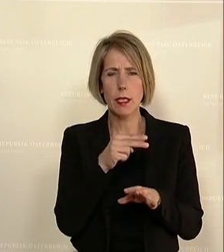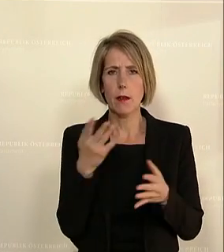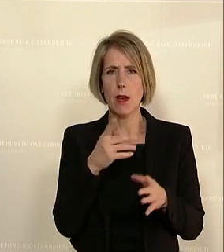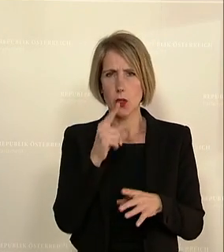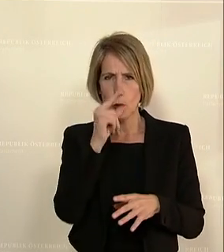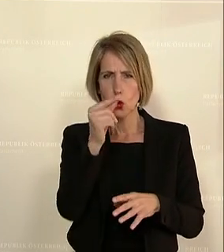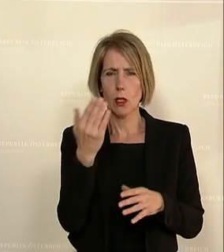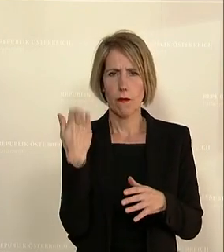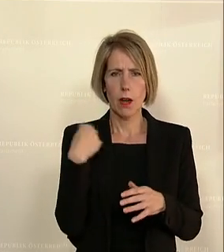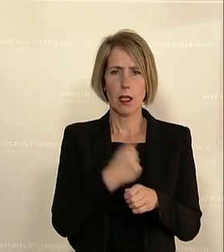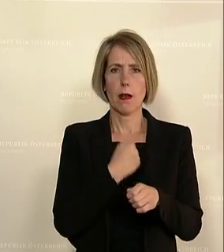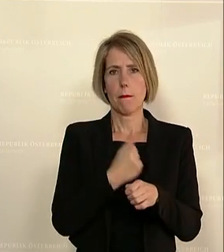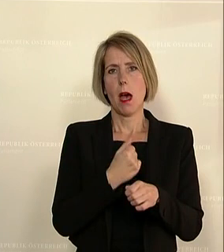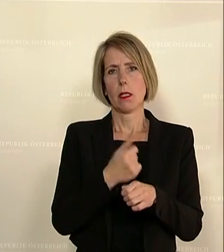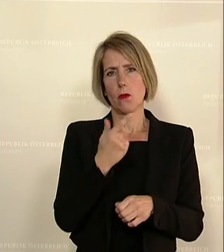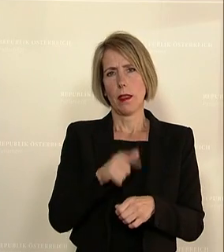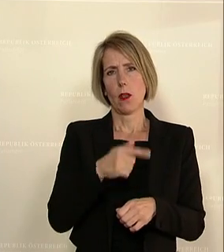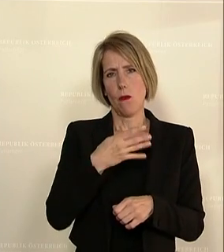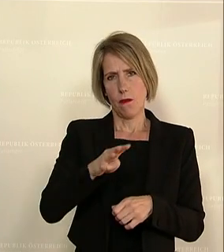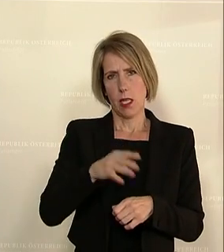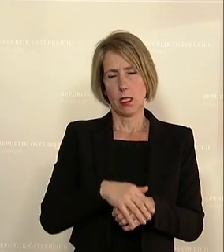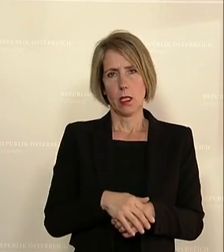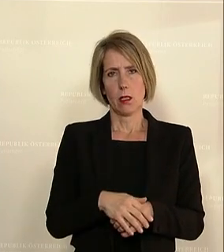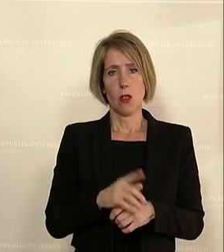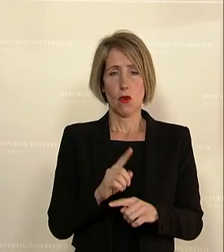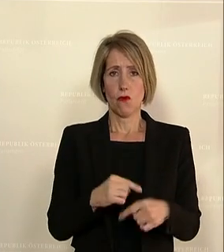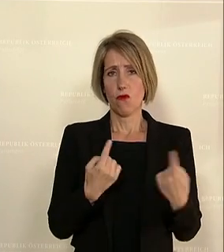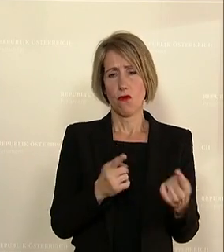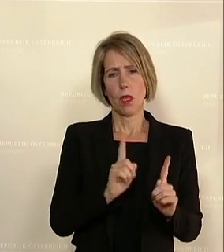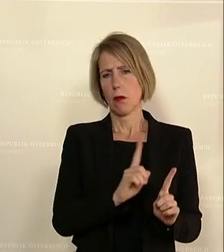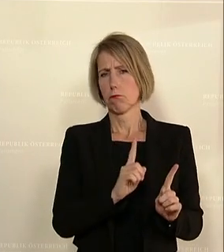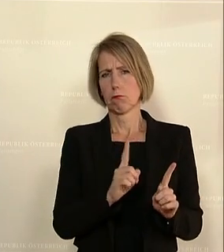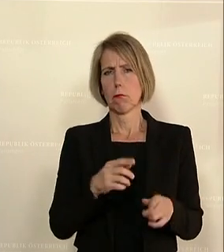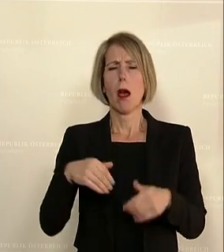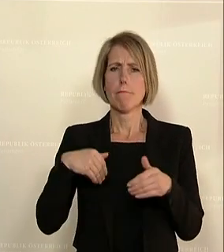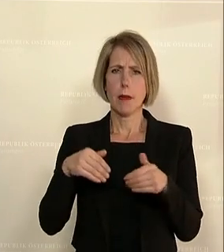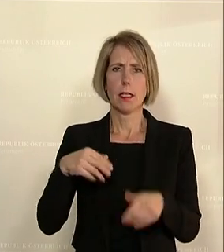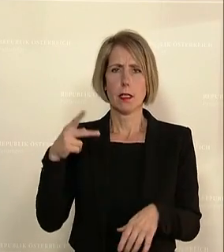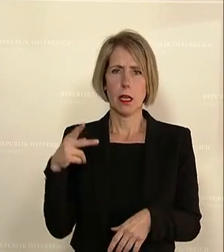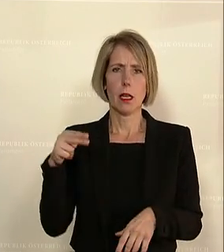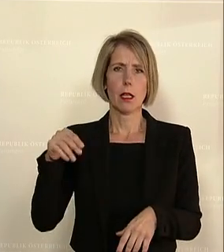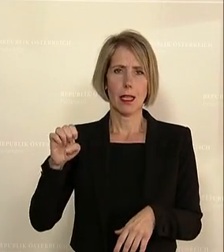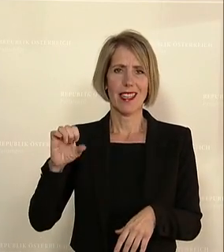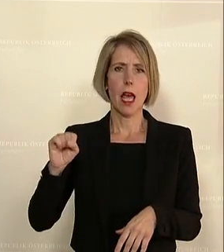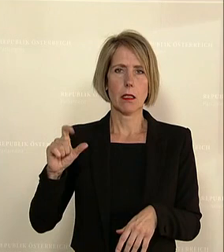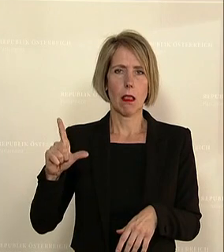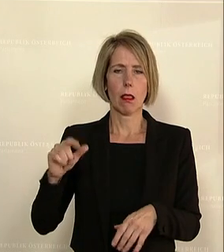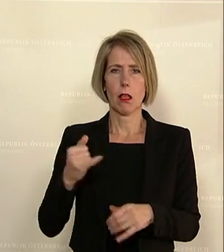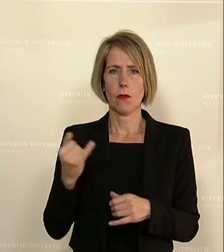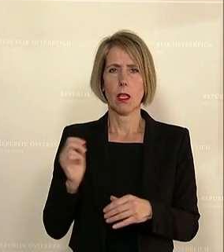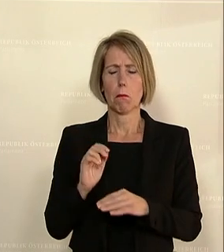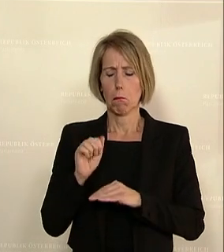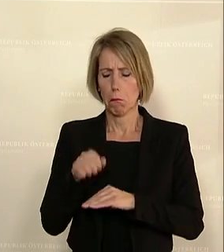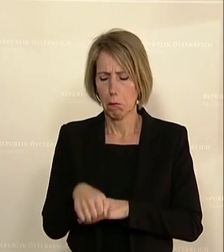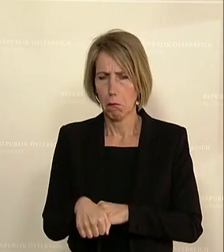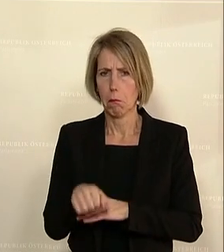2014 gemacht hat. Da haben wir uns nachher noch, nicht wir, die Frau Kneißl war das, glaube ich nicht, hat sich noch verneigt vom Herrn Putin.